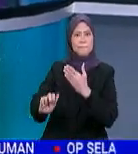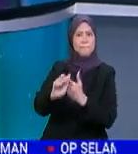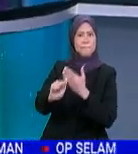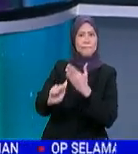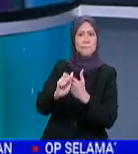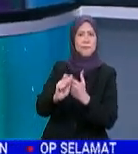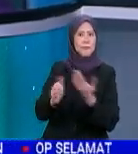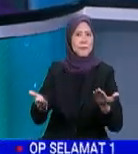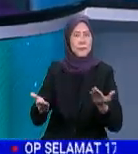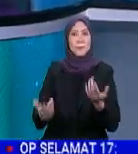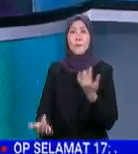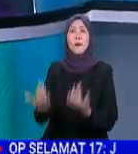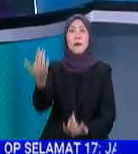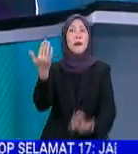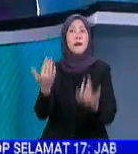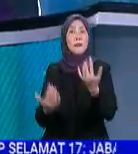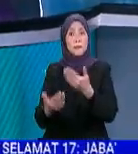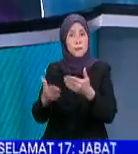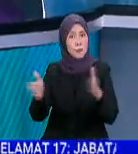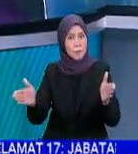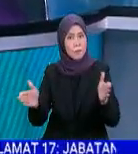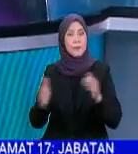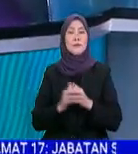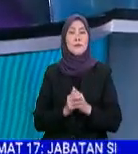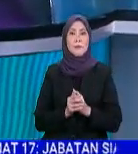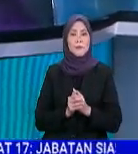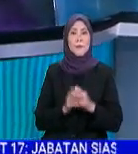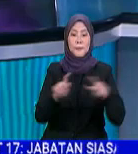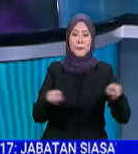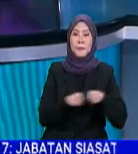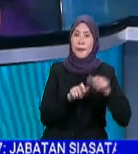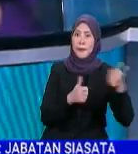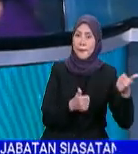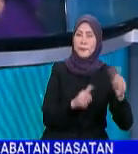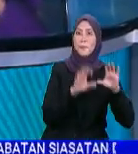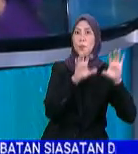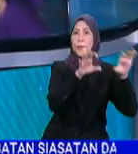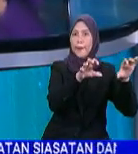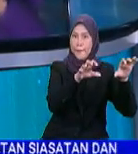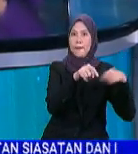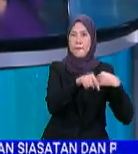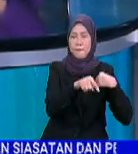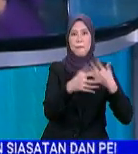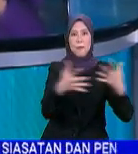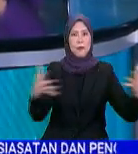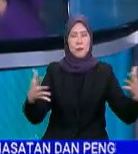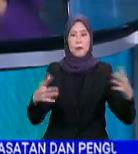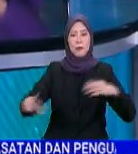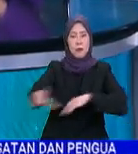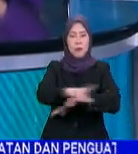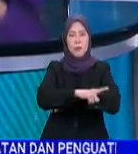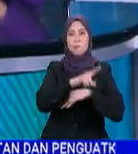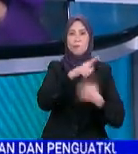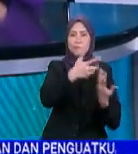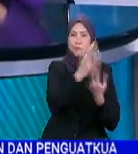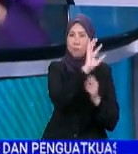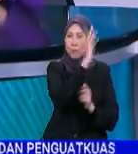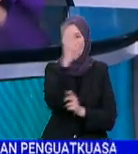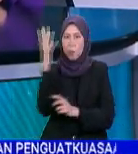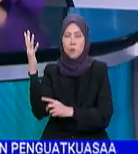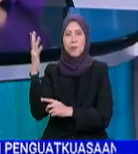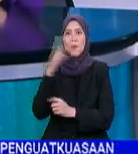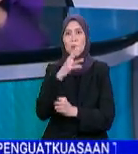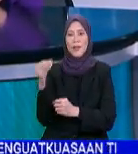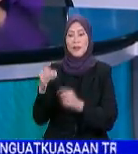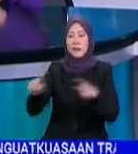tinggi terjadi kebakaran terbuka. Lokasi lain adalah Pontian yang memiliki banyak kawasan perladangan dan pertanian selain